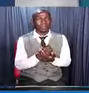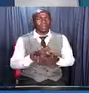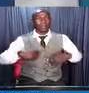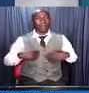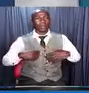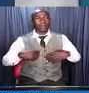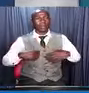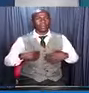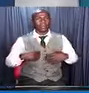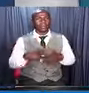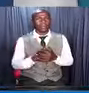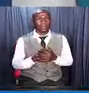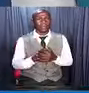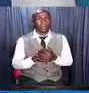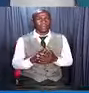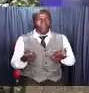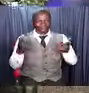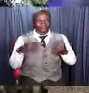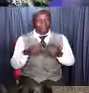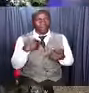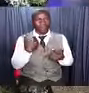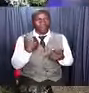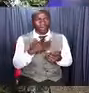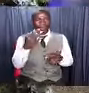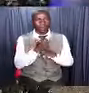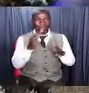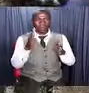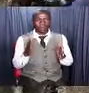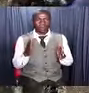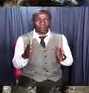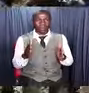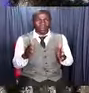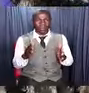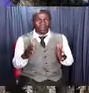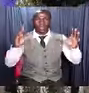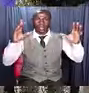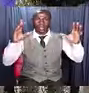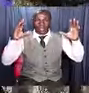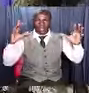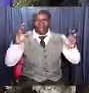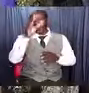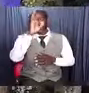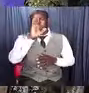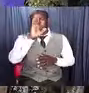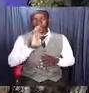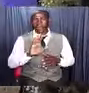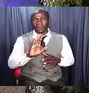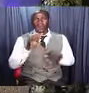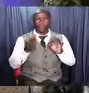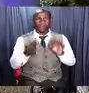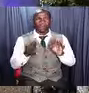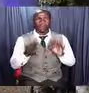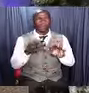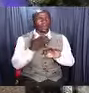Furaha. Happiness. Mekuja kwa Mungu wetu wa mwanzilishi. You've come to our God of our founder. Mungu mkuu. Our great God. Kama kuna jambo